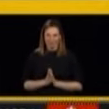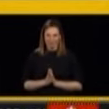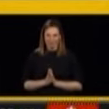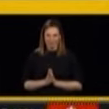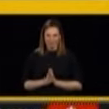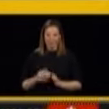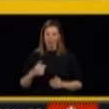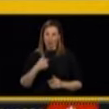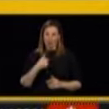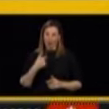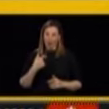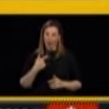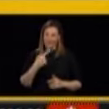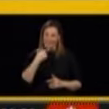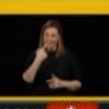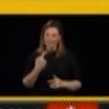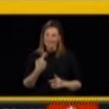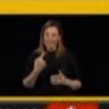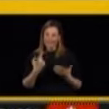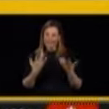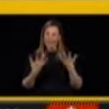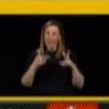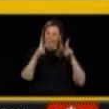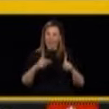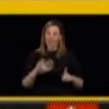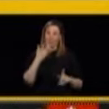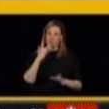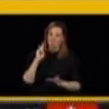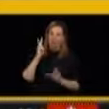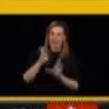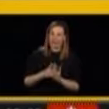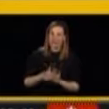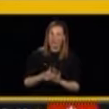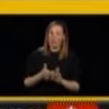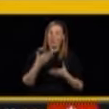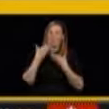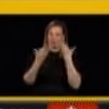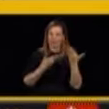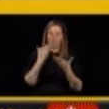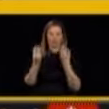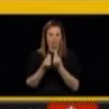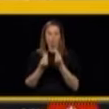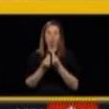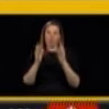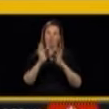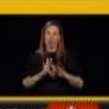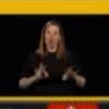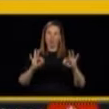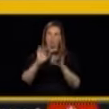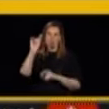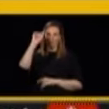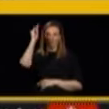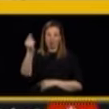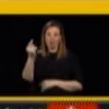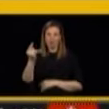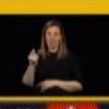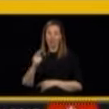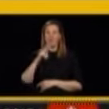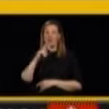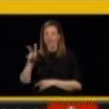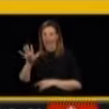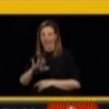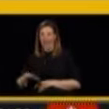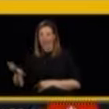moi, je salue l'effort des gens qui veulent contribuer, mais on a vraiment fait, surtout dans les zones chaudes, hein, les régions où est-ce qu'on a beaucoup de